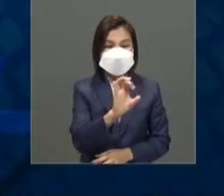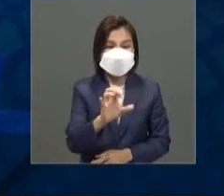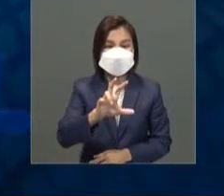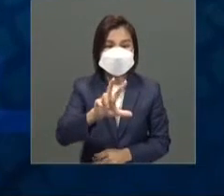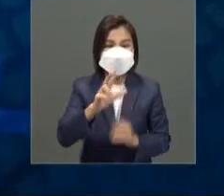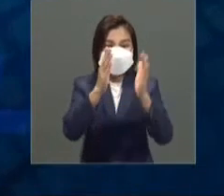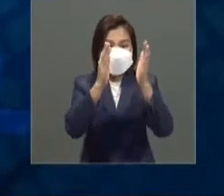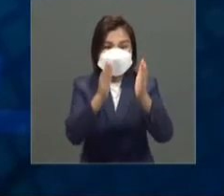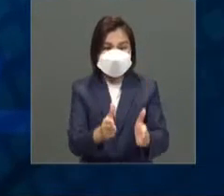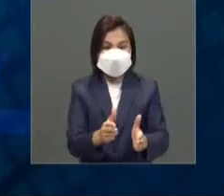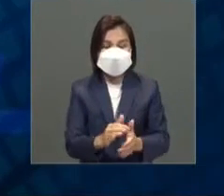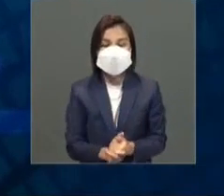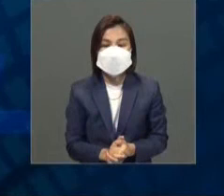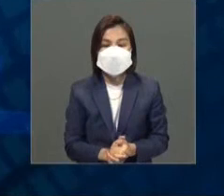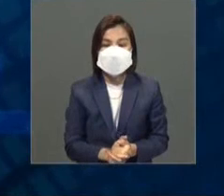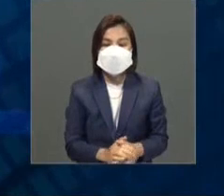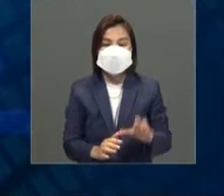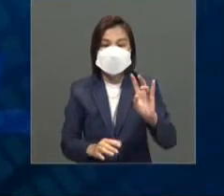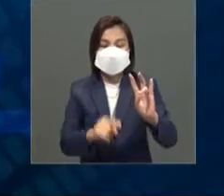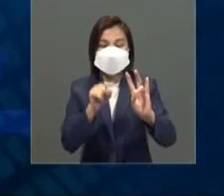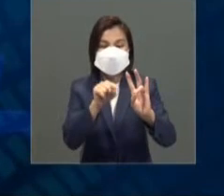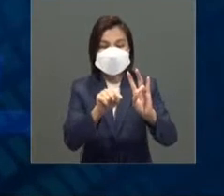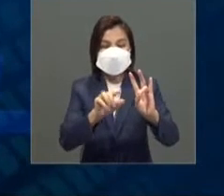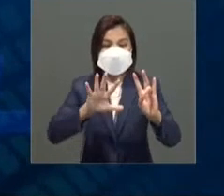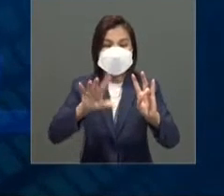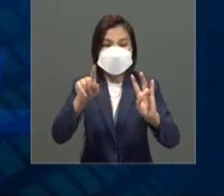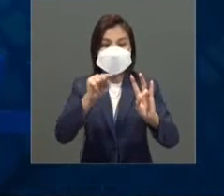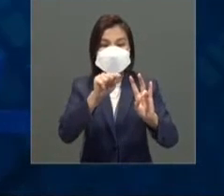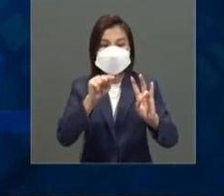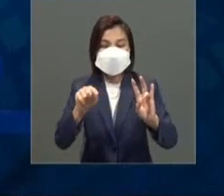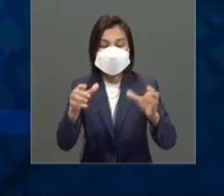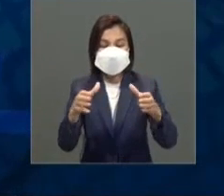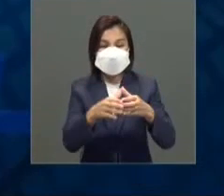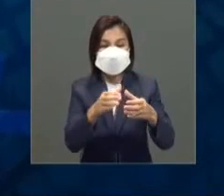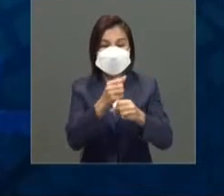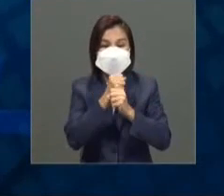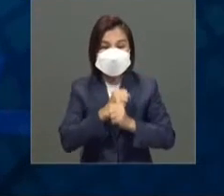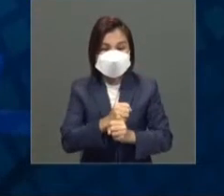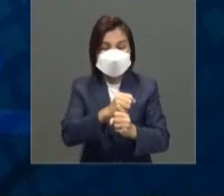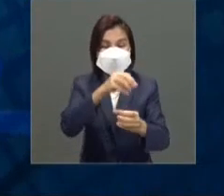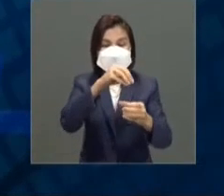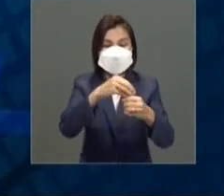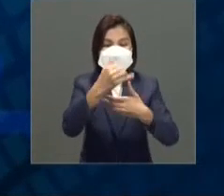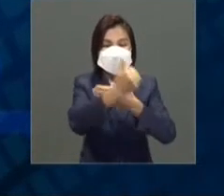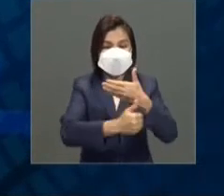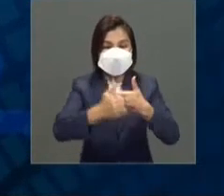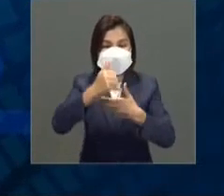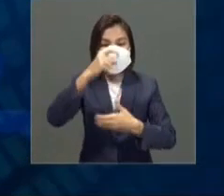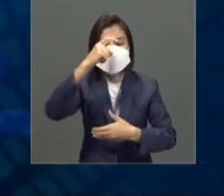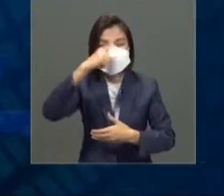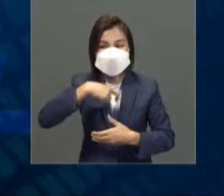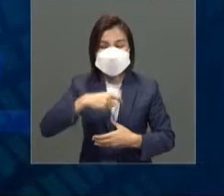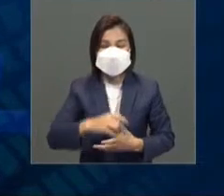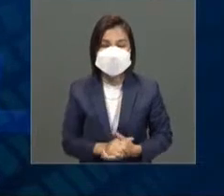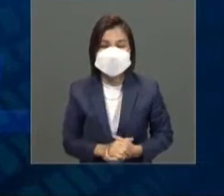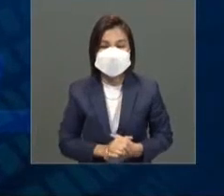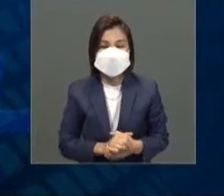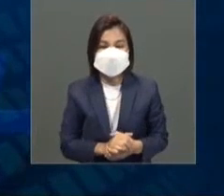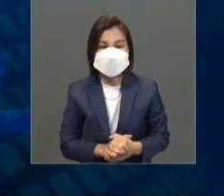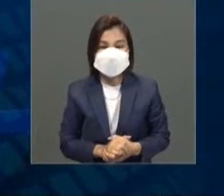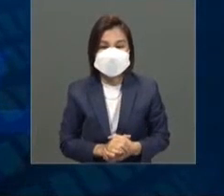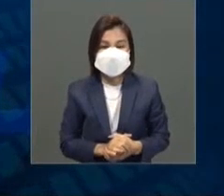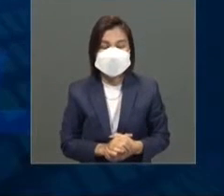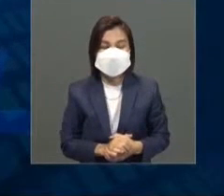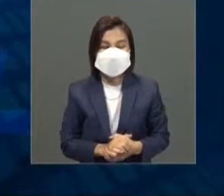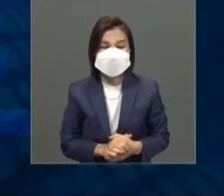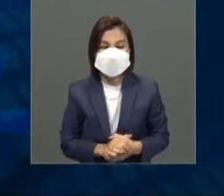20,903 คนนะครับคิดเป็น 7.5% ของกลุ่มผู้สูงอายุที่อยู่อาศัยในประเทศไทยนะครับในส่วน